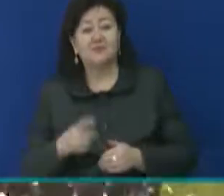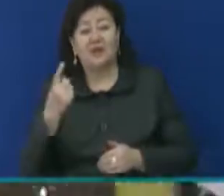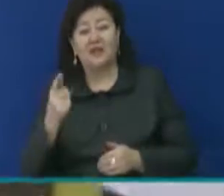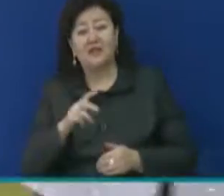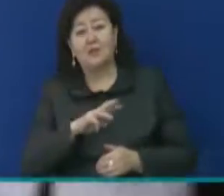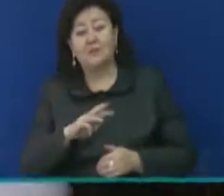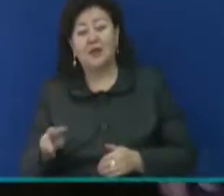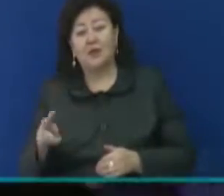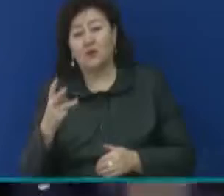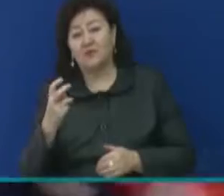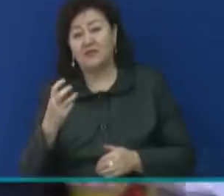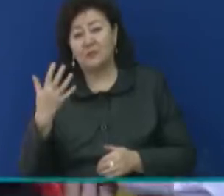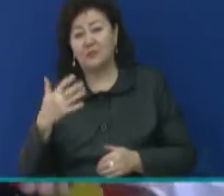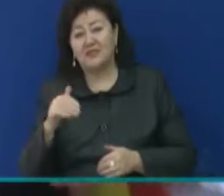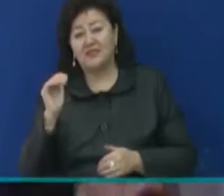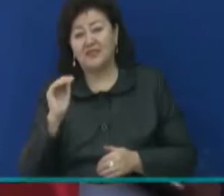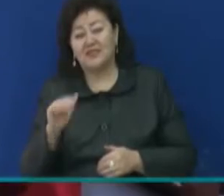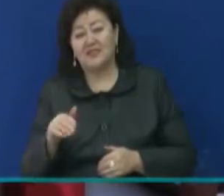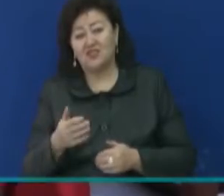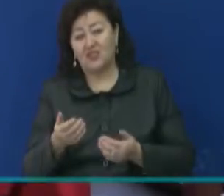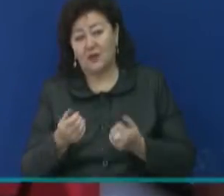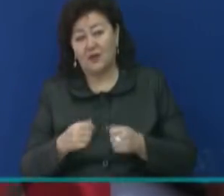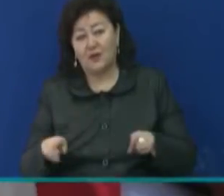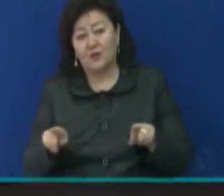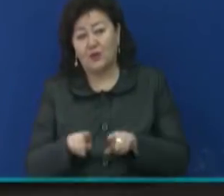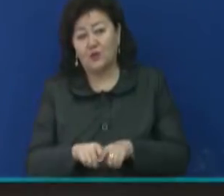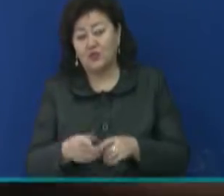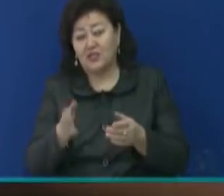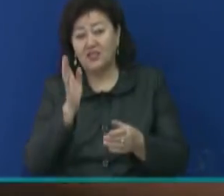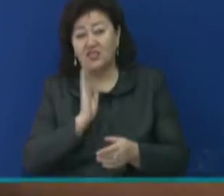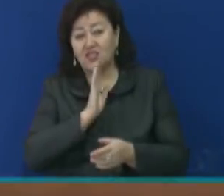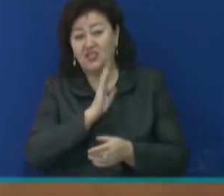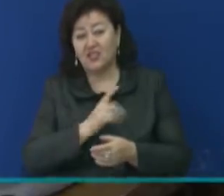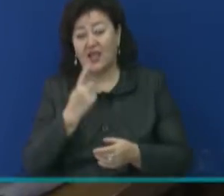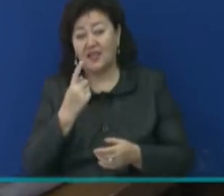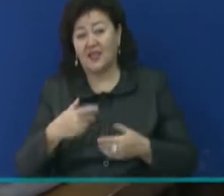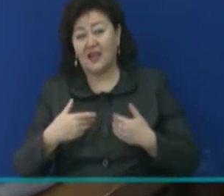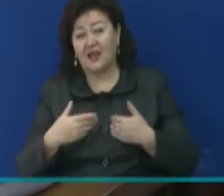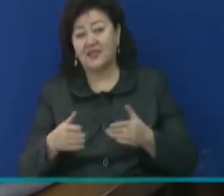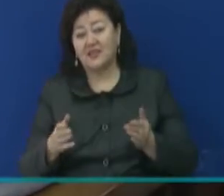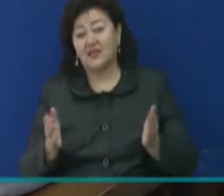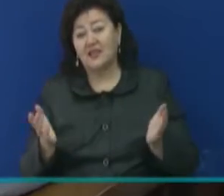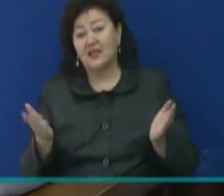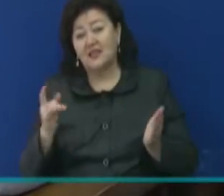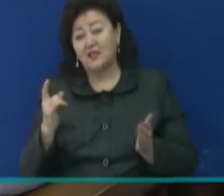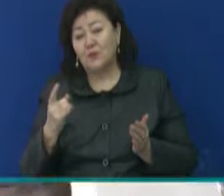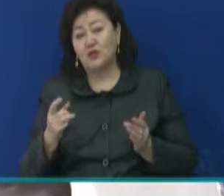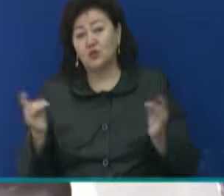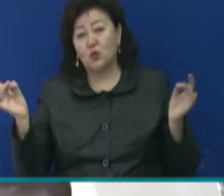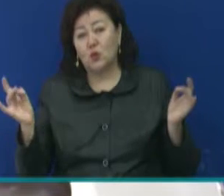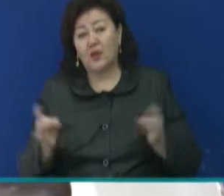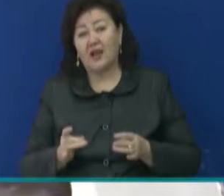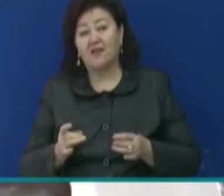225 тысяч тенге Валерия кокенова и Айгуль канафина одна из них открыла небольшое кафе и приобрела оборудование